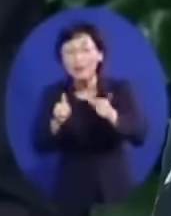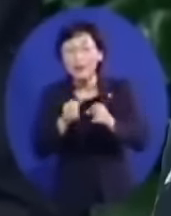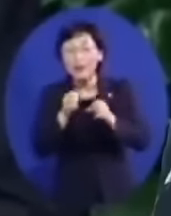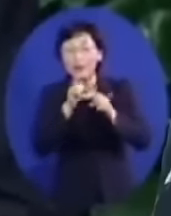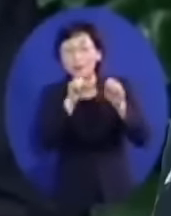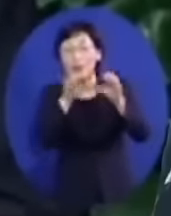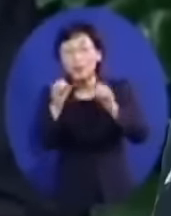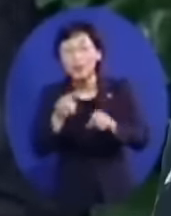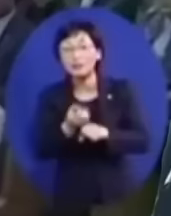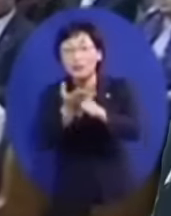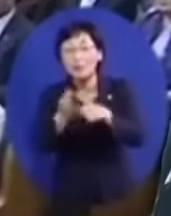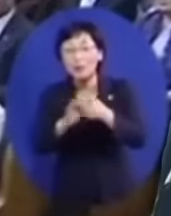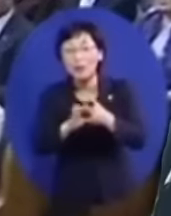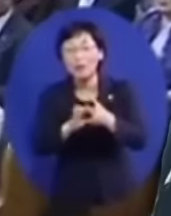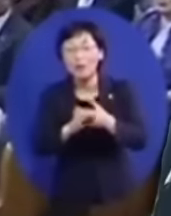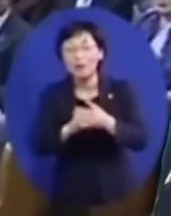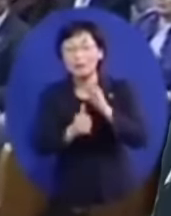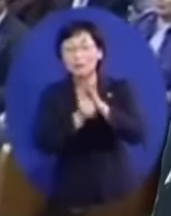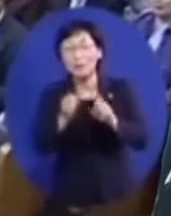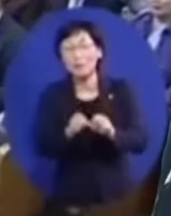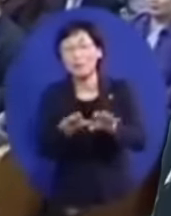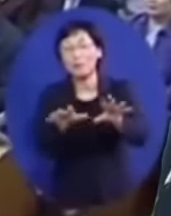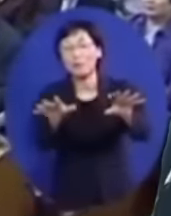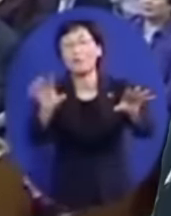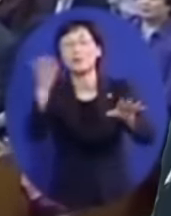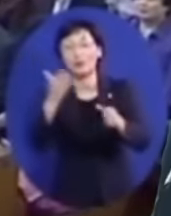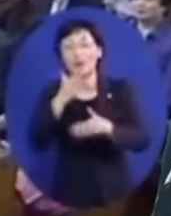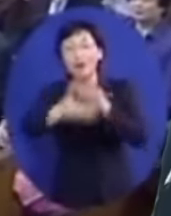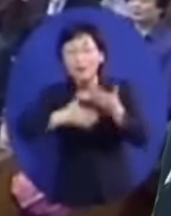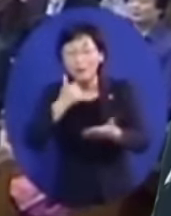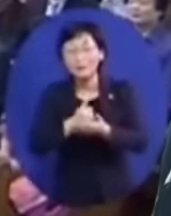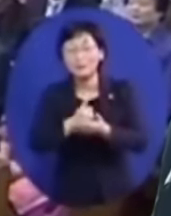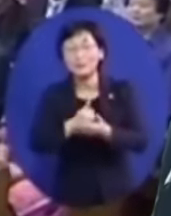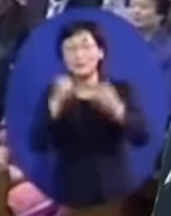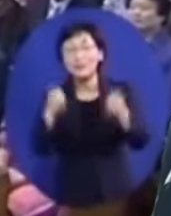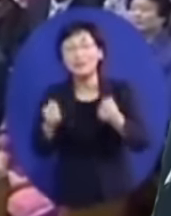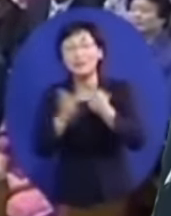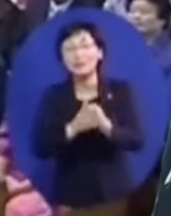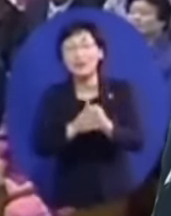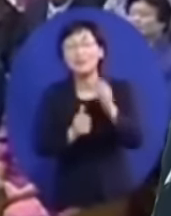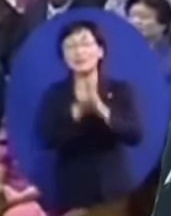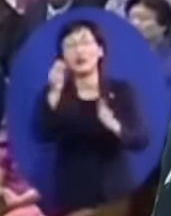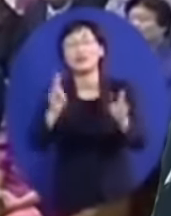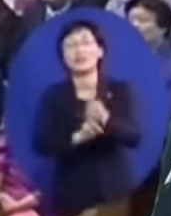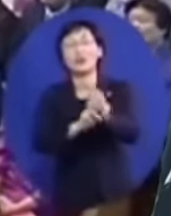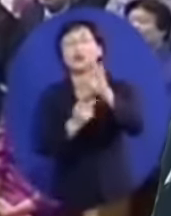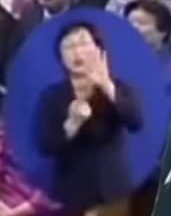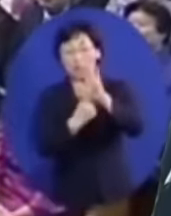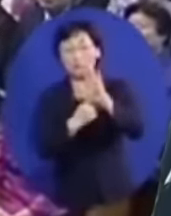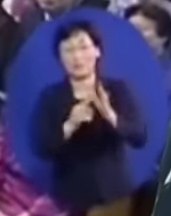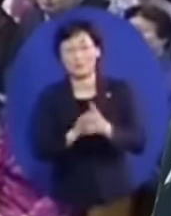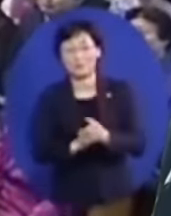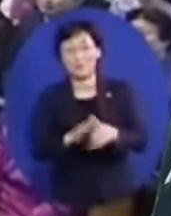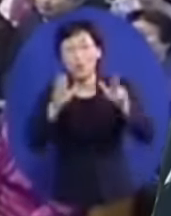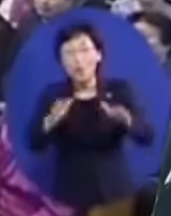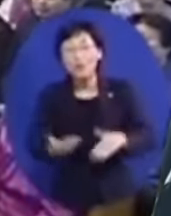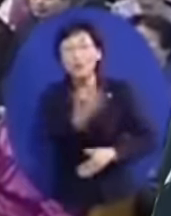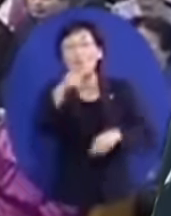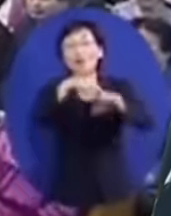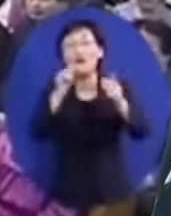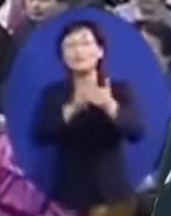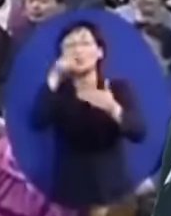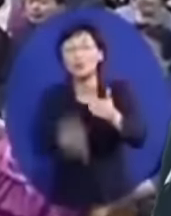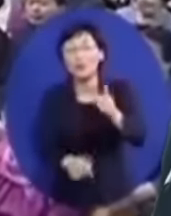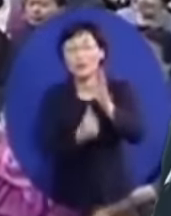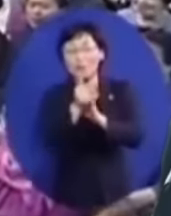희망은 널리 널리 퍼져나가는 것입니다. 그 하나님이 계시기 때문에 희망의 기적이 일어납니다. 오늘 여러분의 마음속에